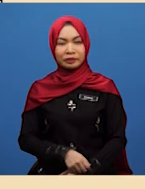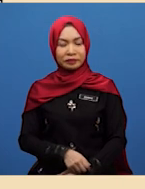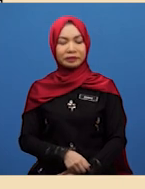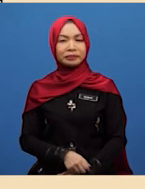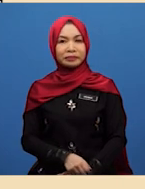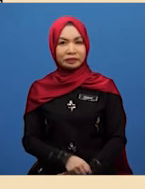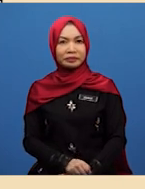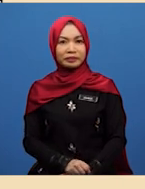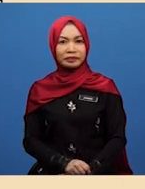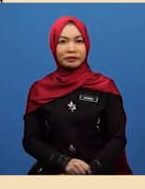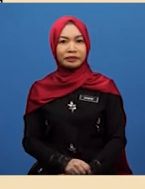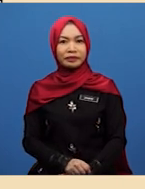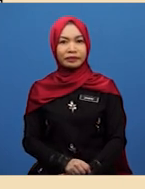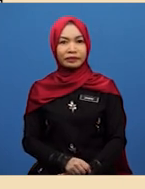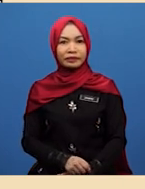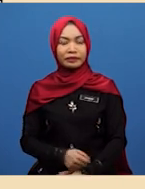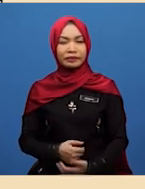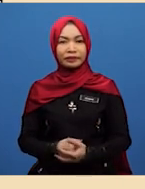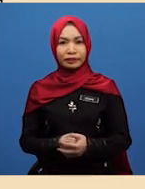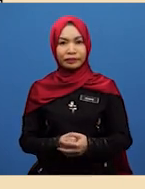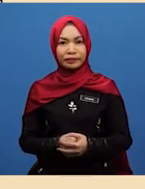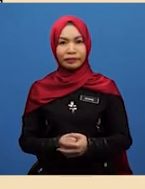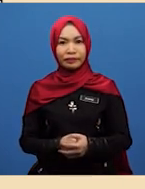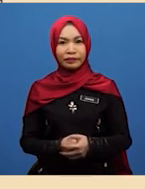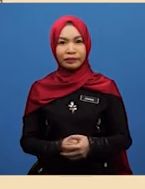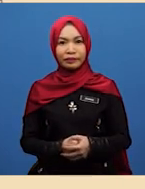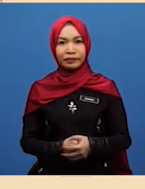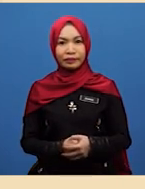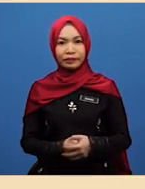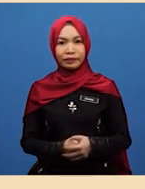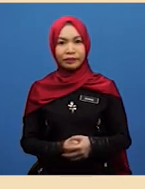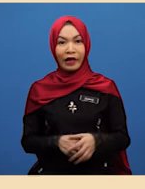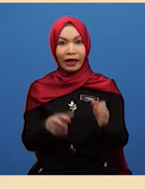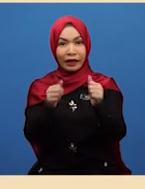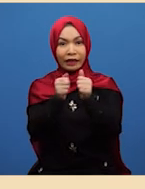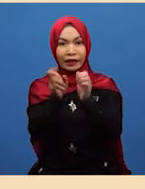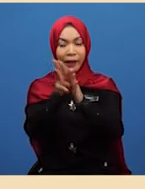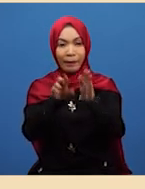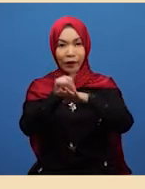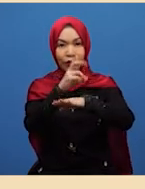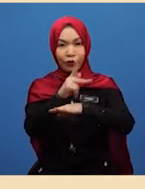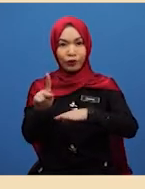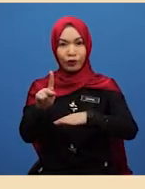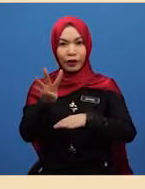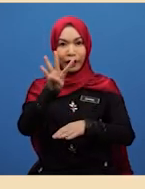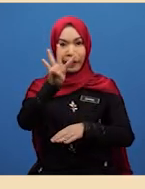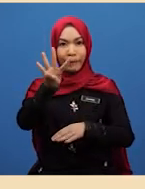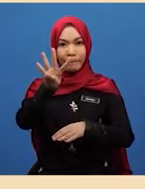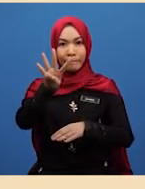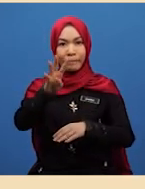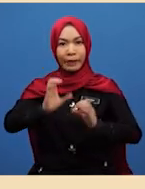sehinggalah 24 Mei 1946. Dengan menggunakan 4